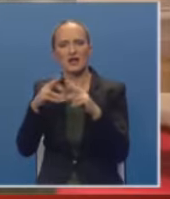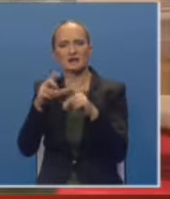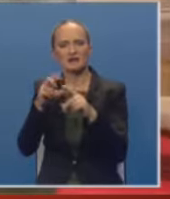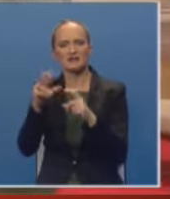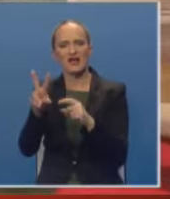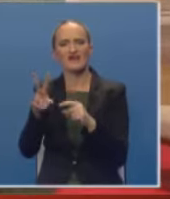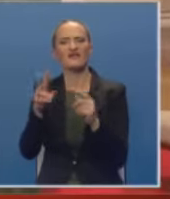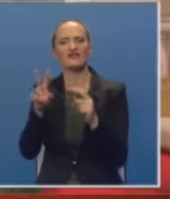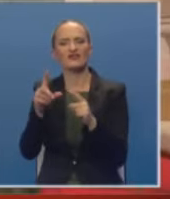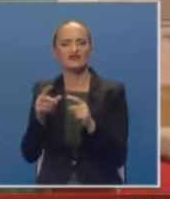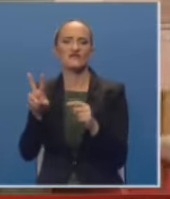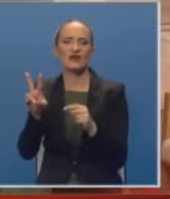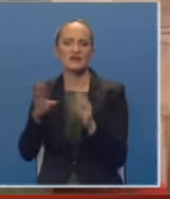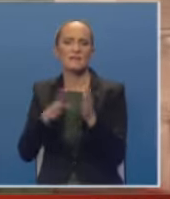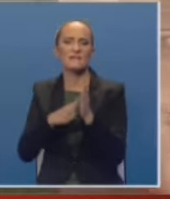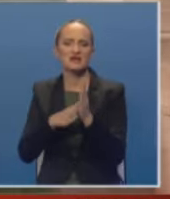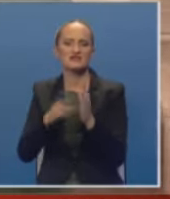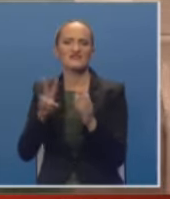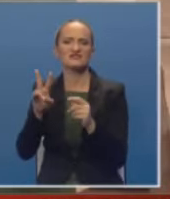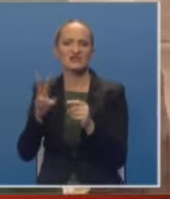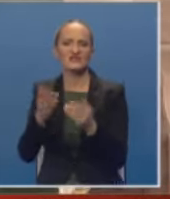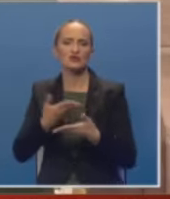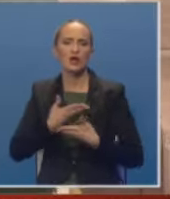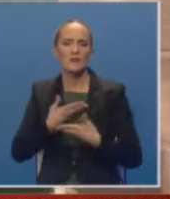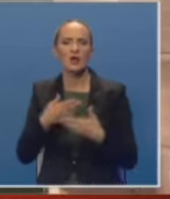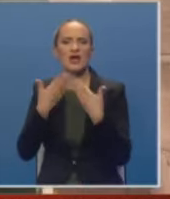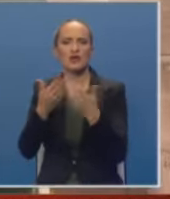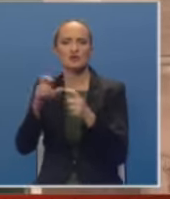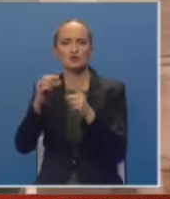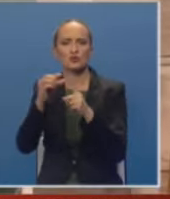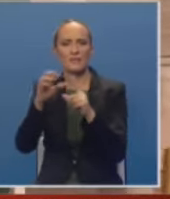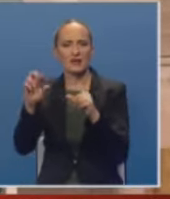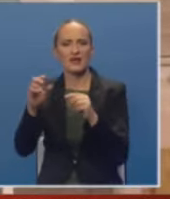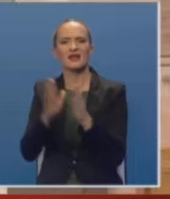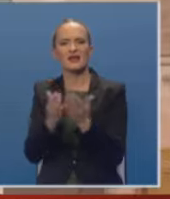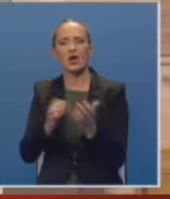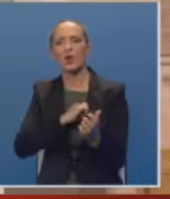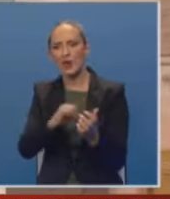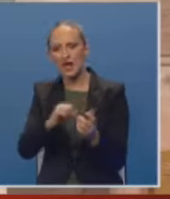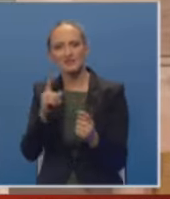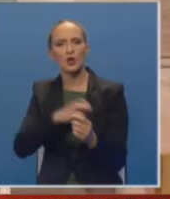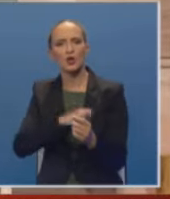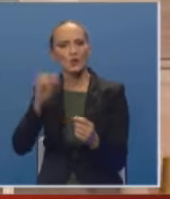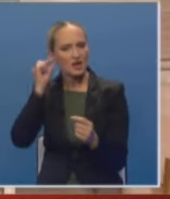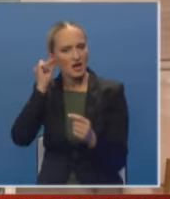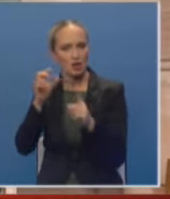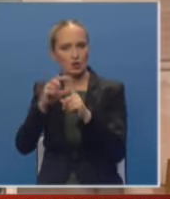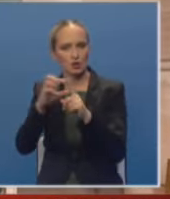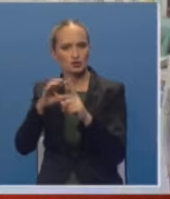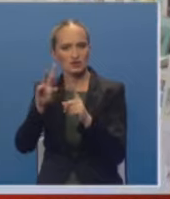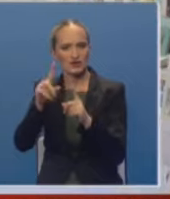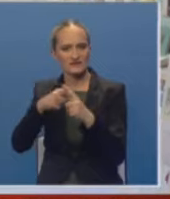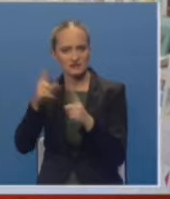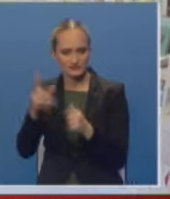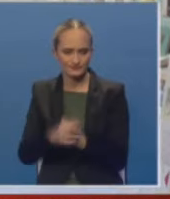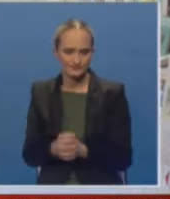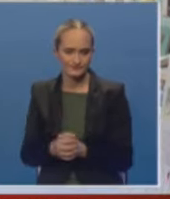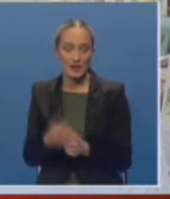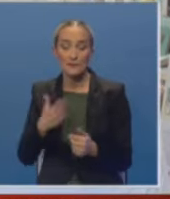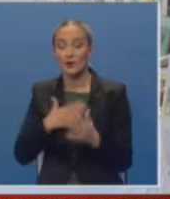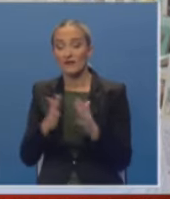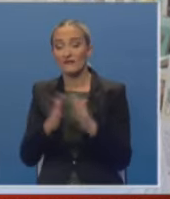Vladika Maksim Vasiljević dobio je nagradu Stuplje za knjigu Junaci i junakinje Dostojevskog. Na moje